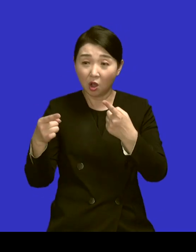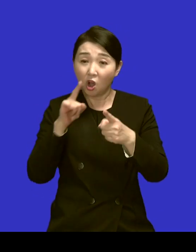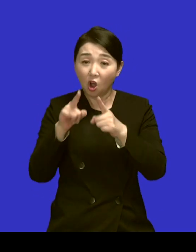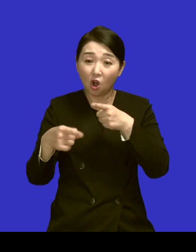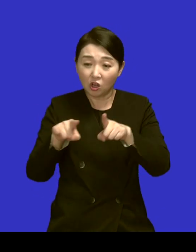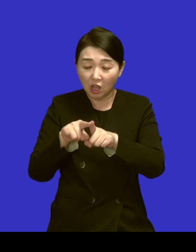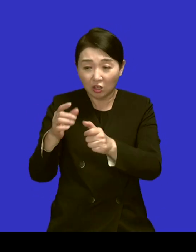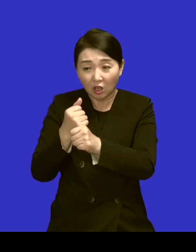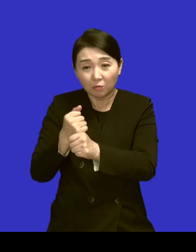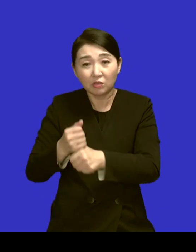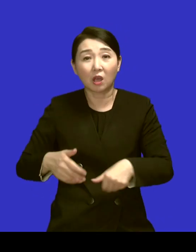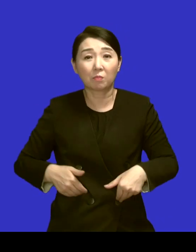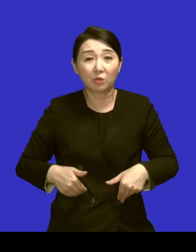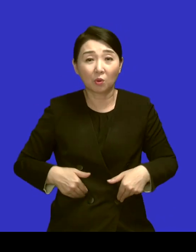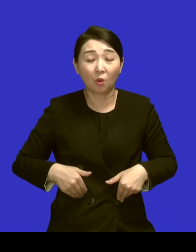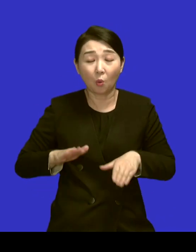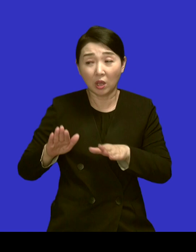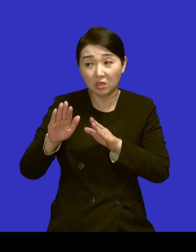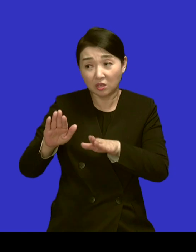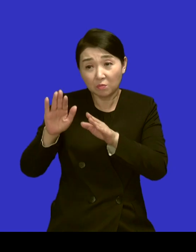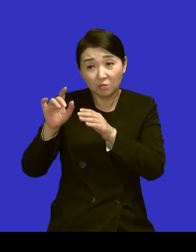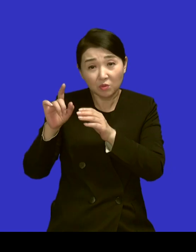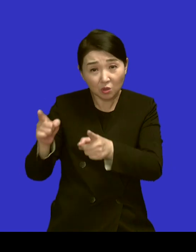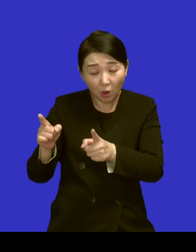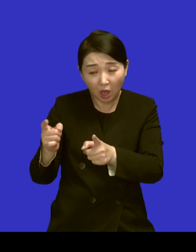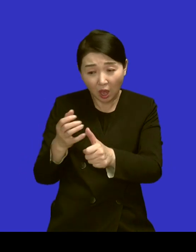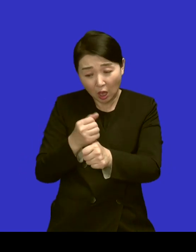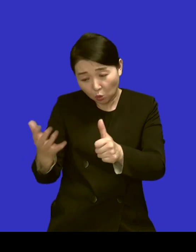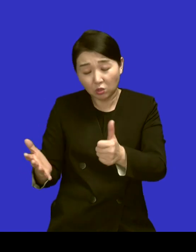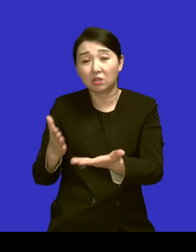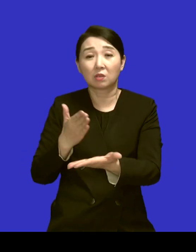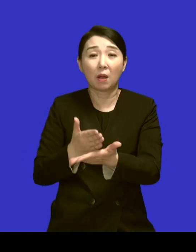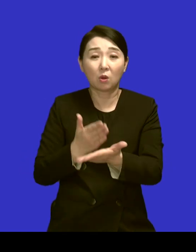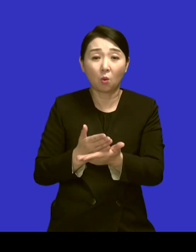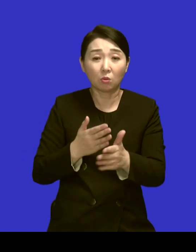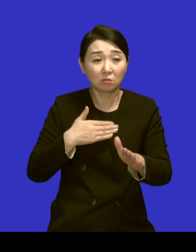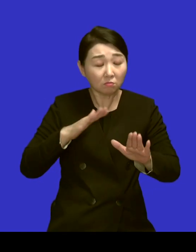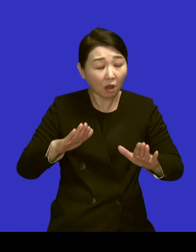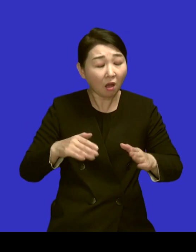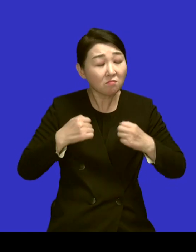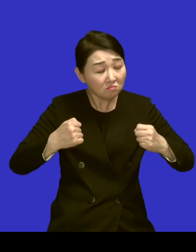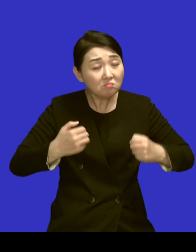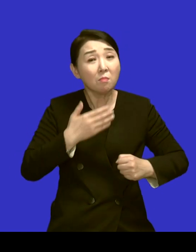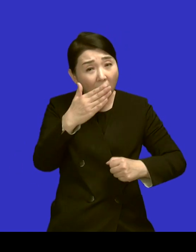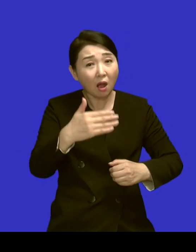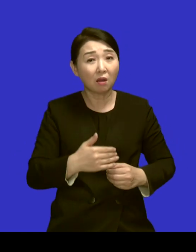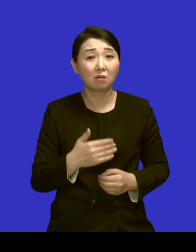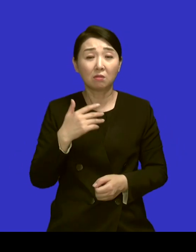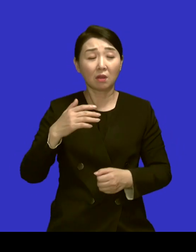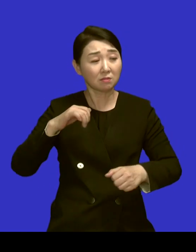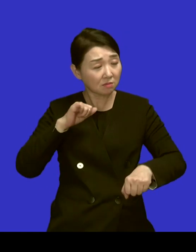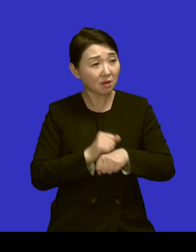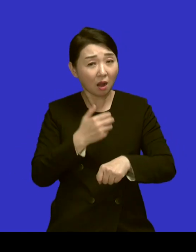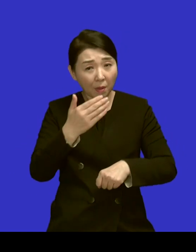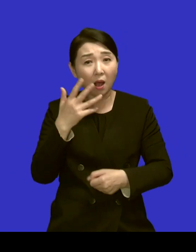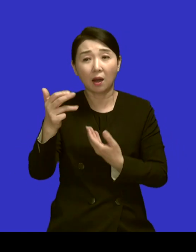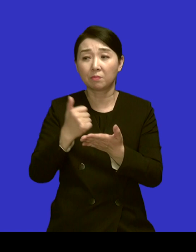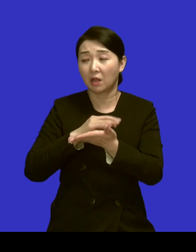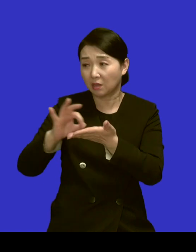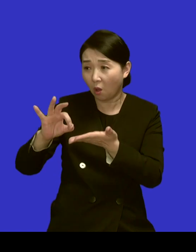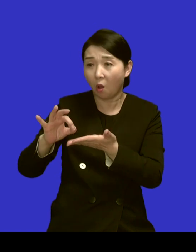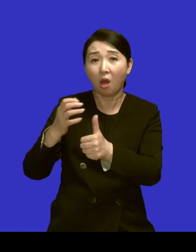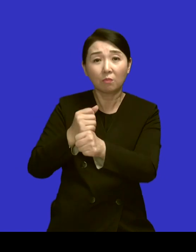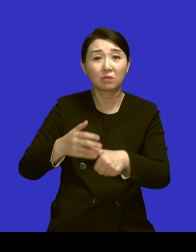붙잡아야죠. 거저 들어온 이 기회를 놓치지 않고 나 봐. 나 아직 건재해. 하나님 나 아직도 쓰셔.